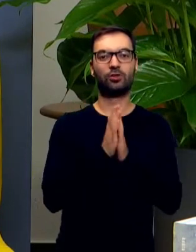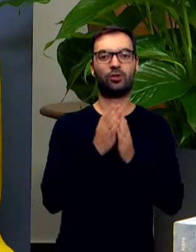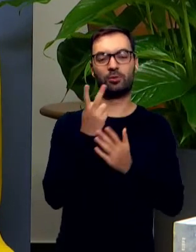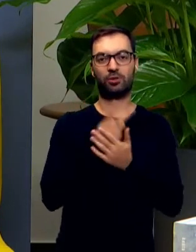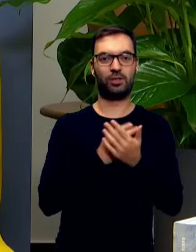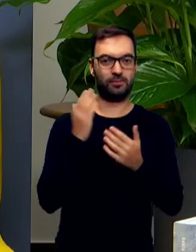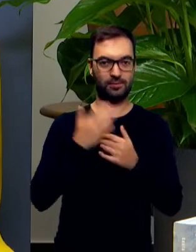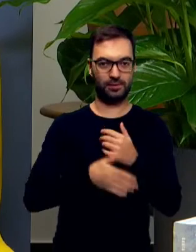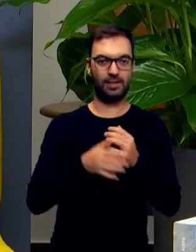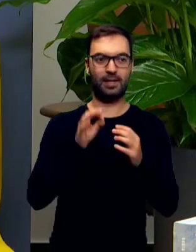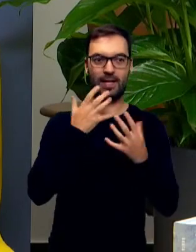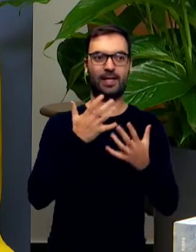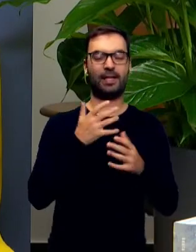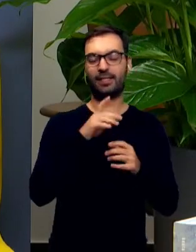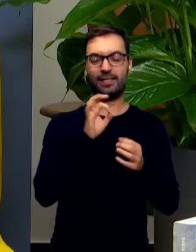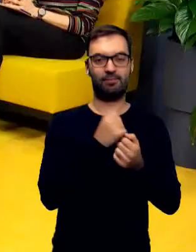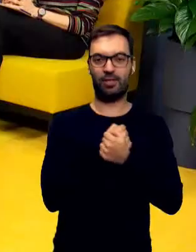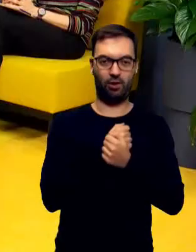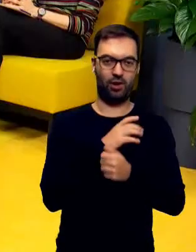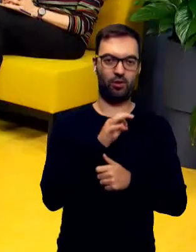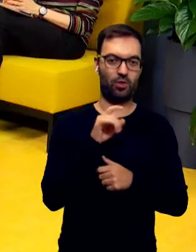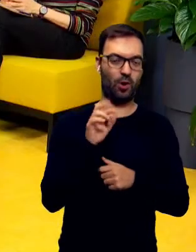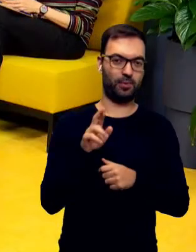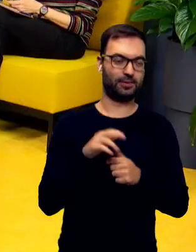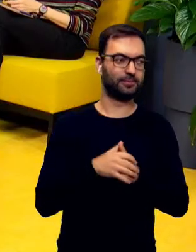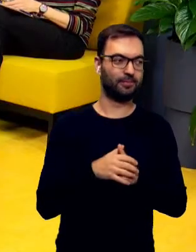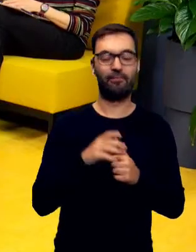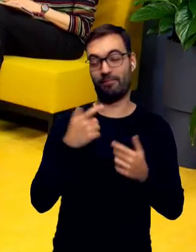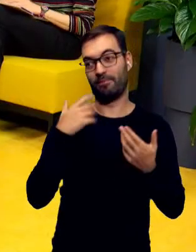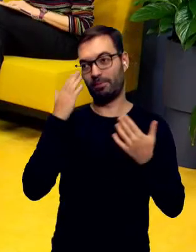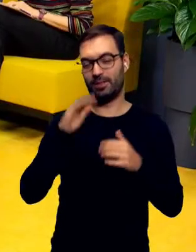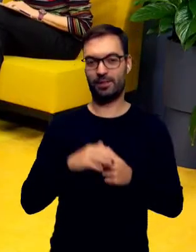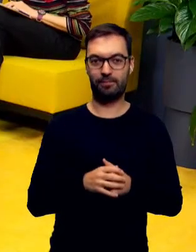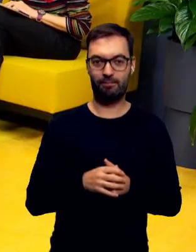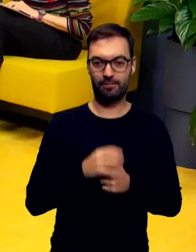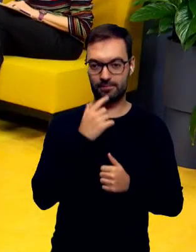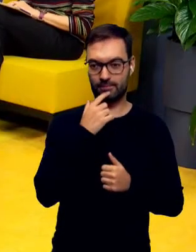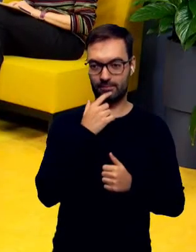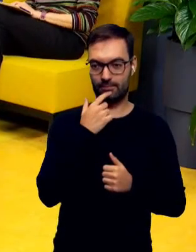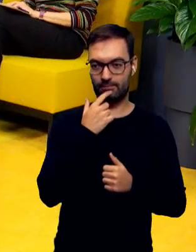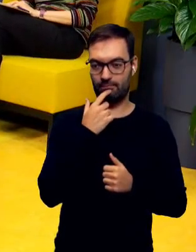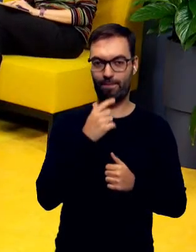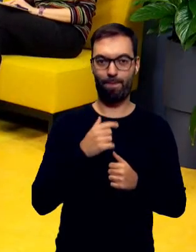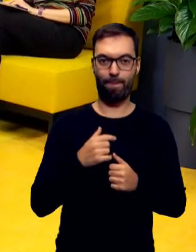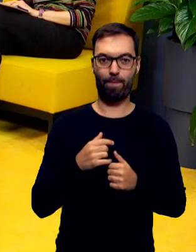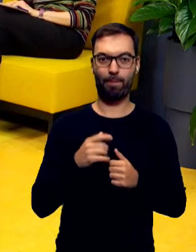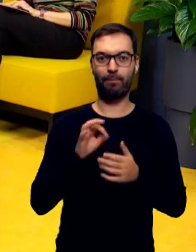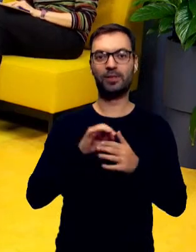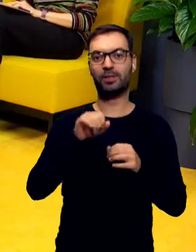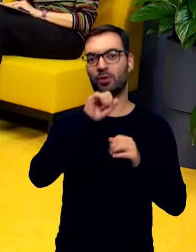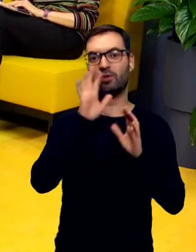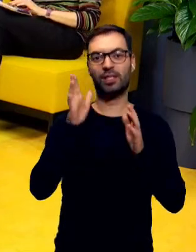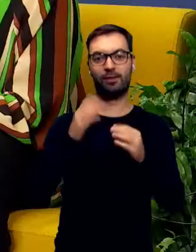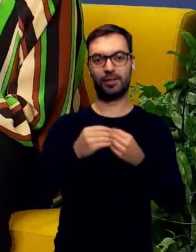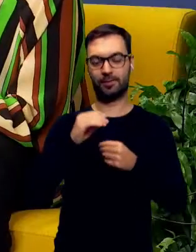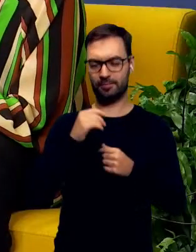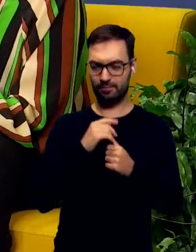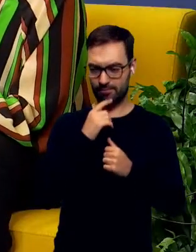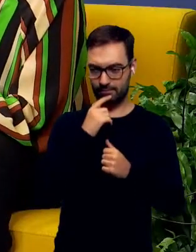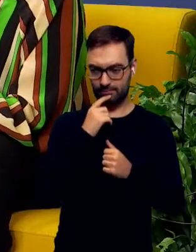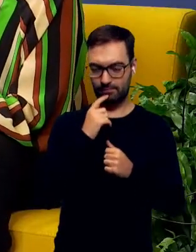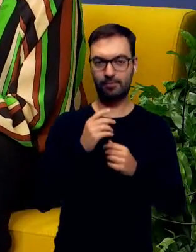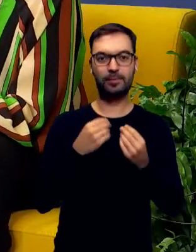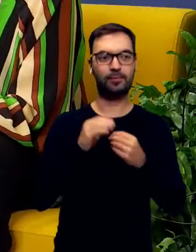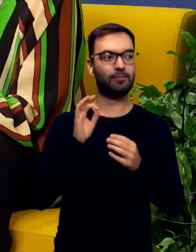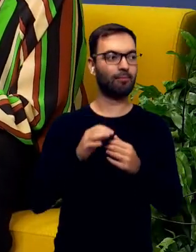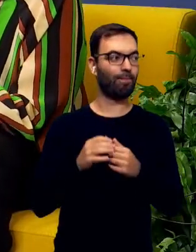książek będzie też kochał Topr. No tak, mam taką nadzieję. Więc jesteśmy pewni, że uwielbienie będzie wieczne. Mhm.